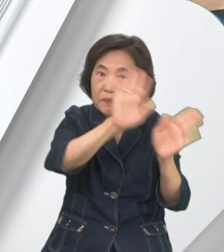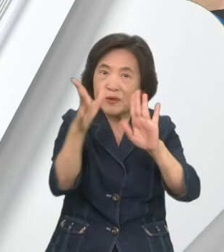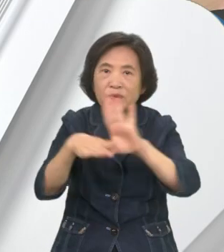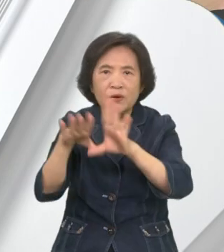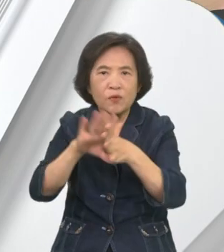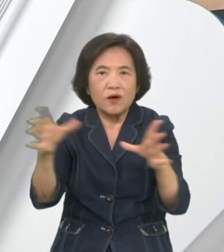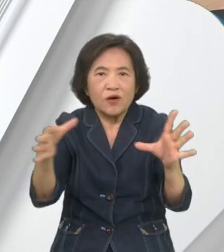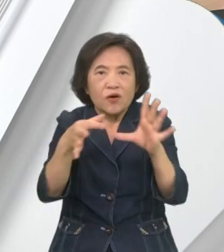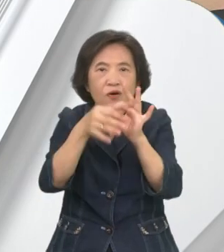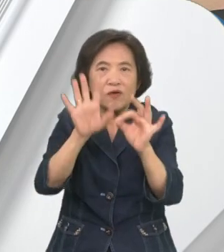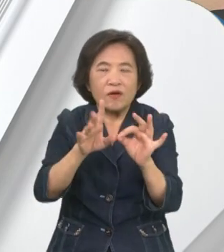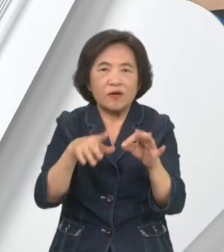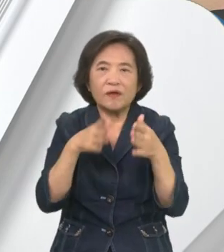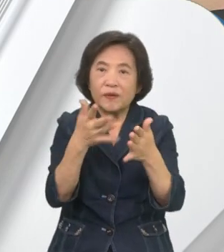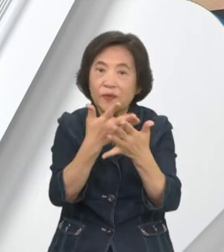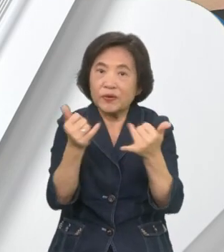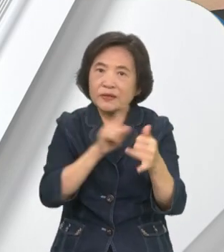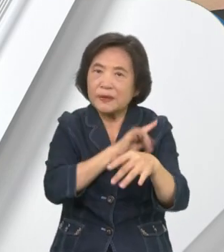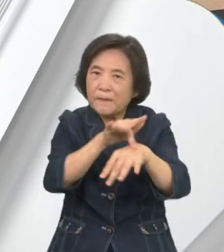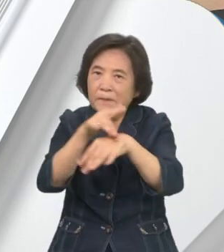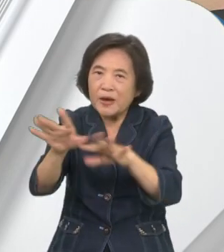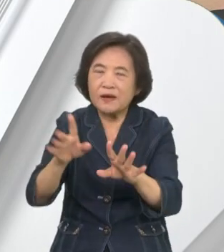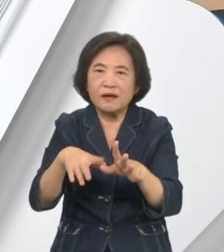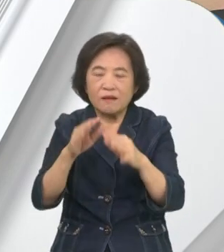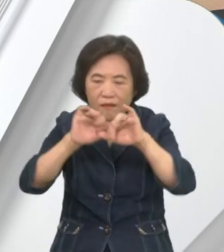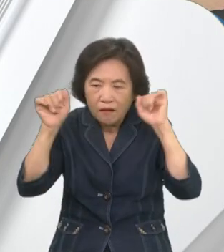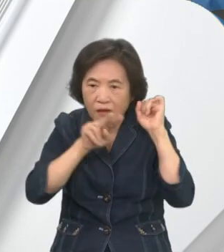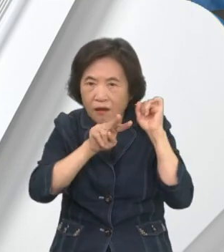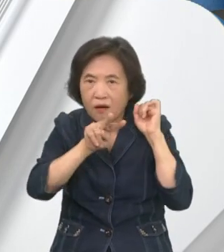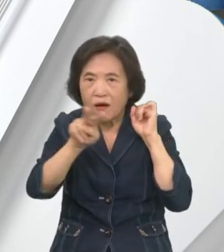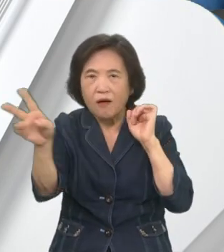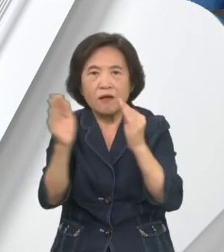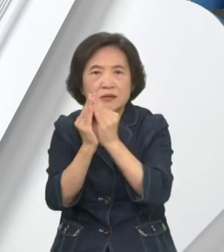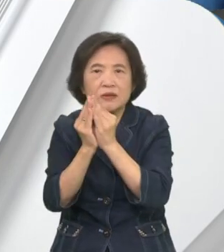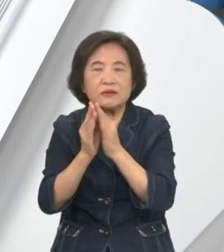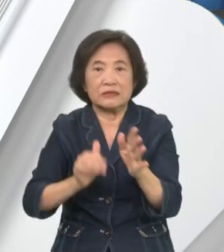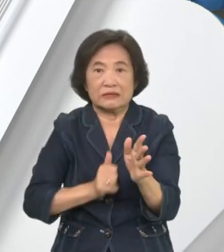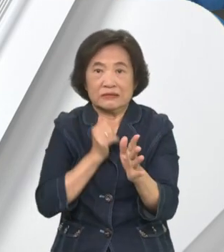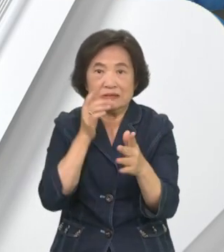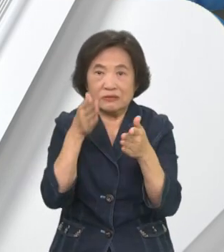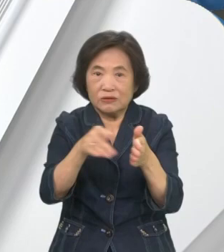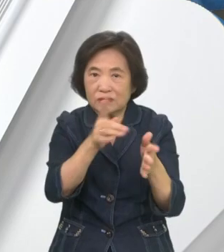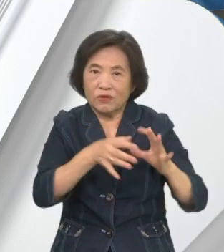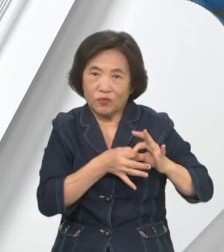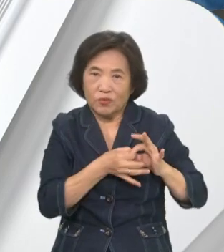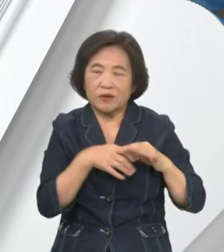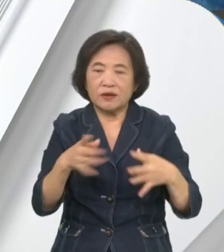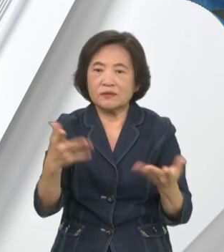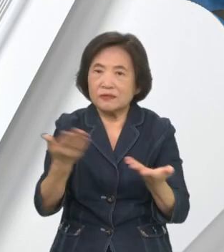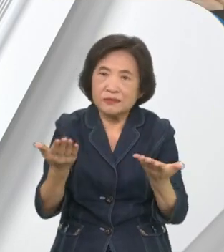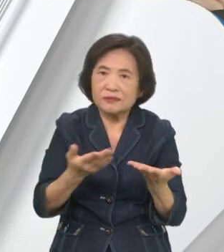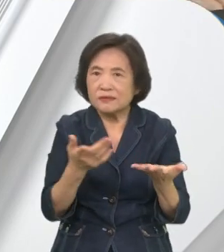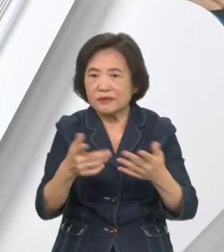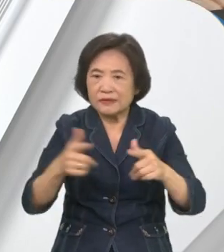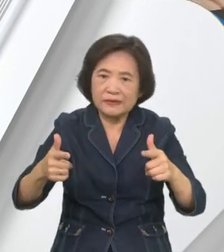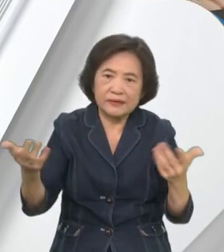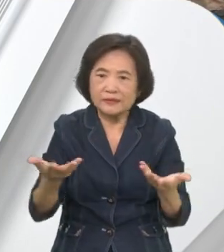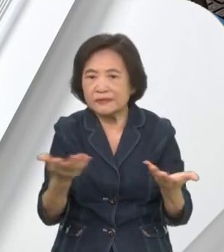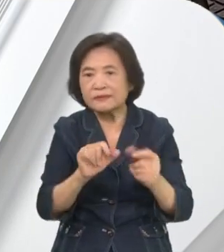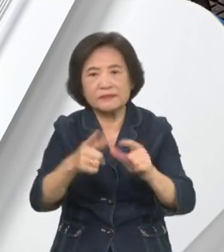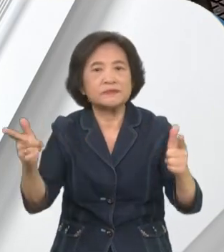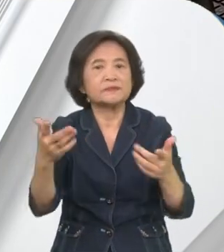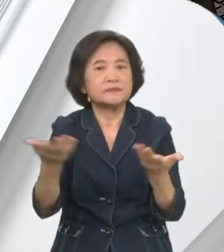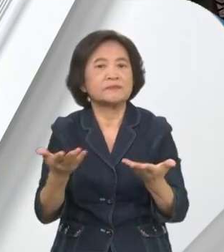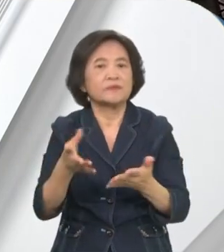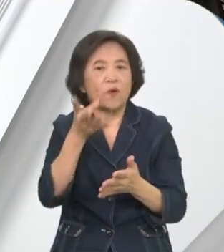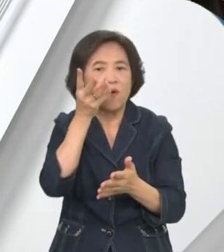产，给了鼓励学生儿去体验探索土著，实现在地关怀，和个了解都市。 放